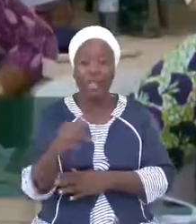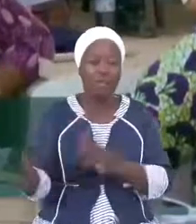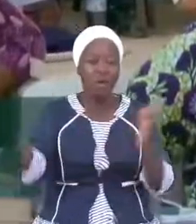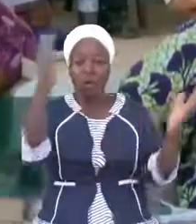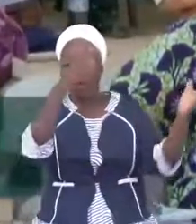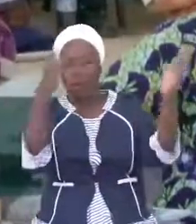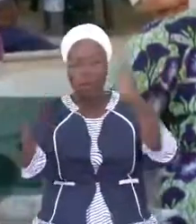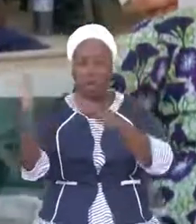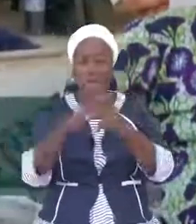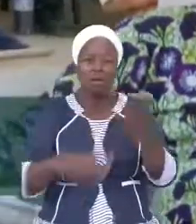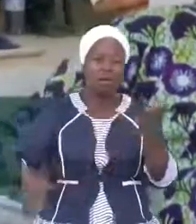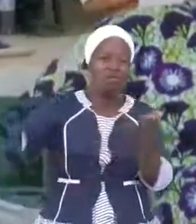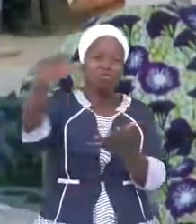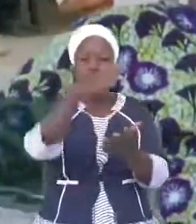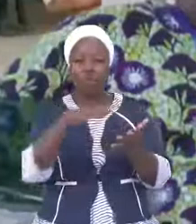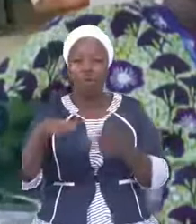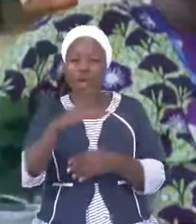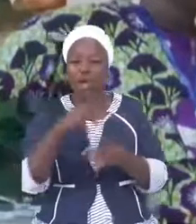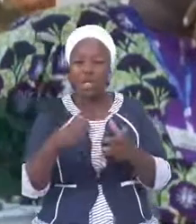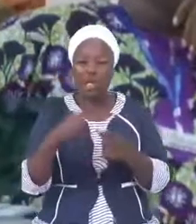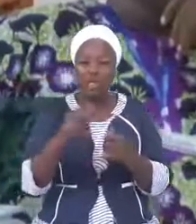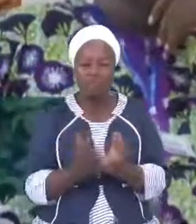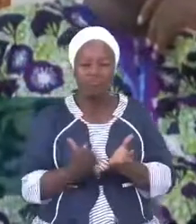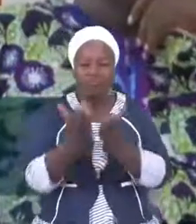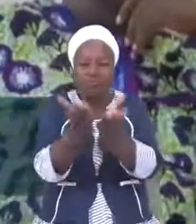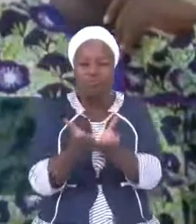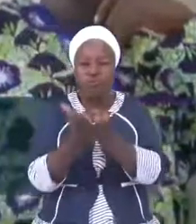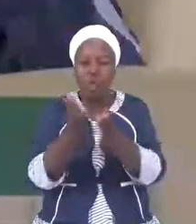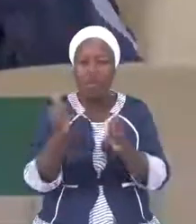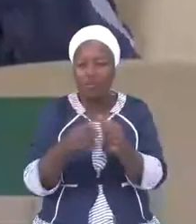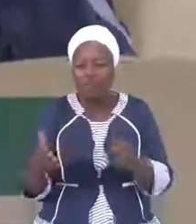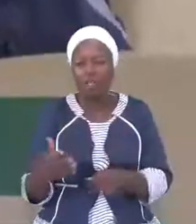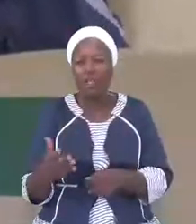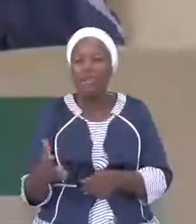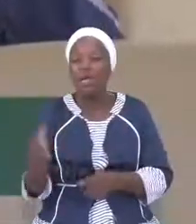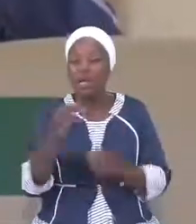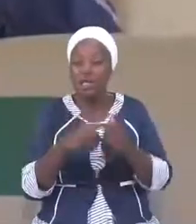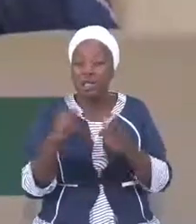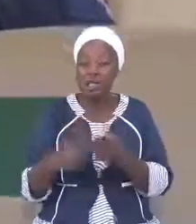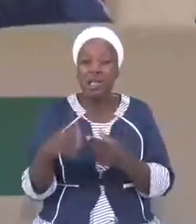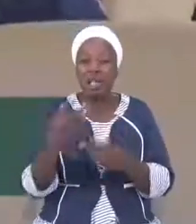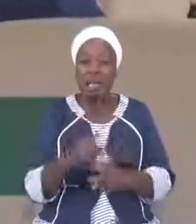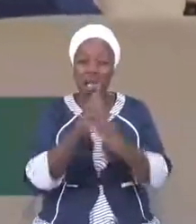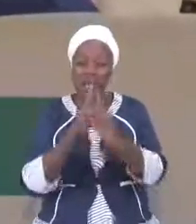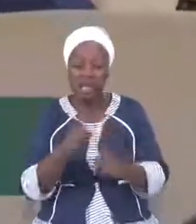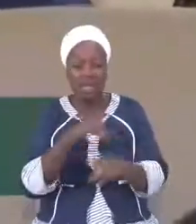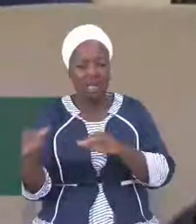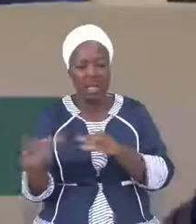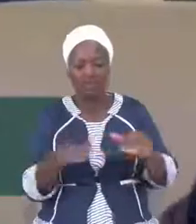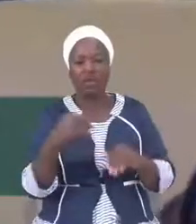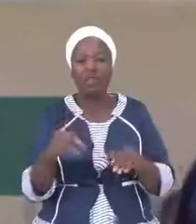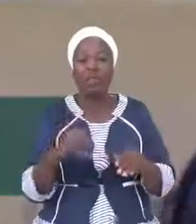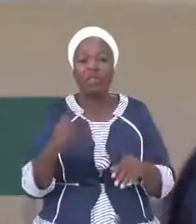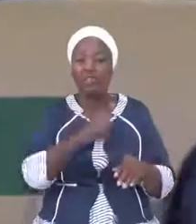grand poisson, la tempête, le vent, les matelots, tout ce qu'on a vu et